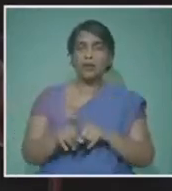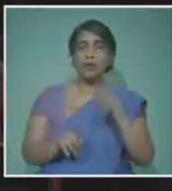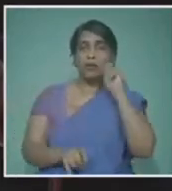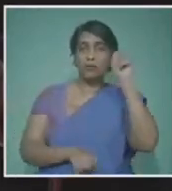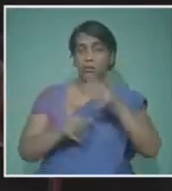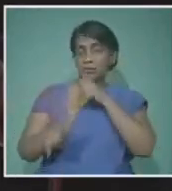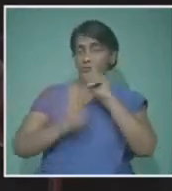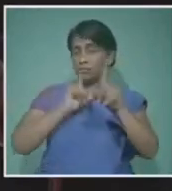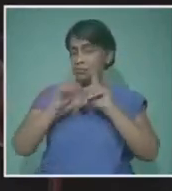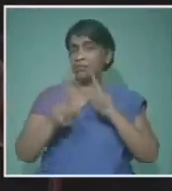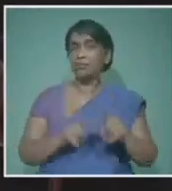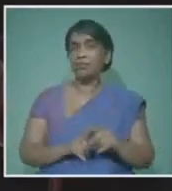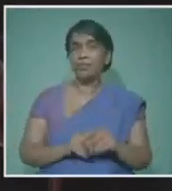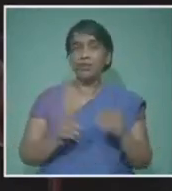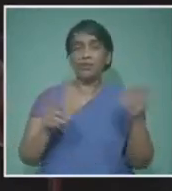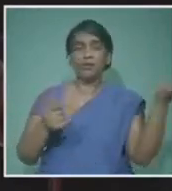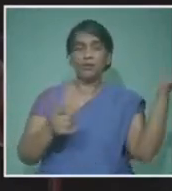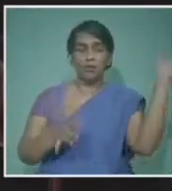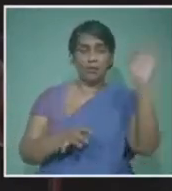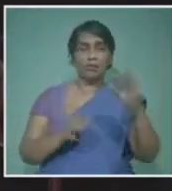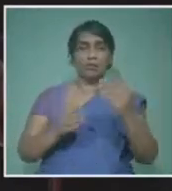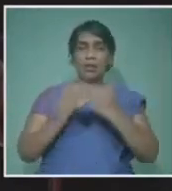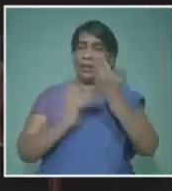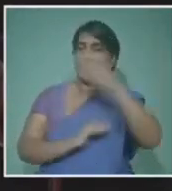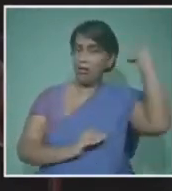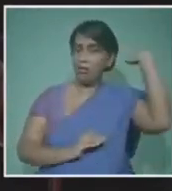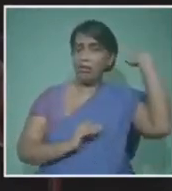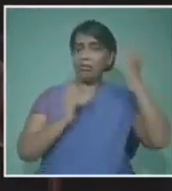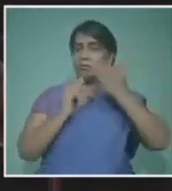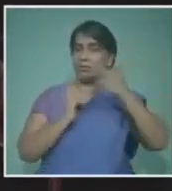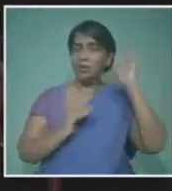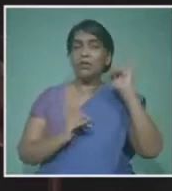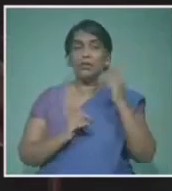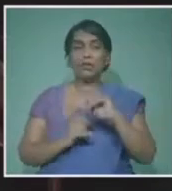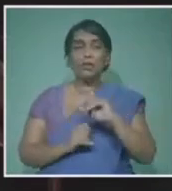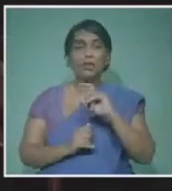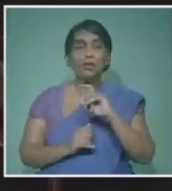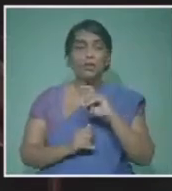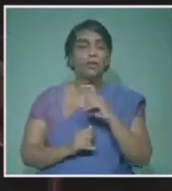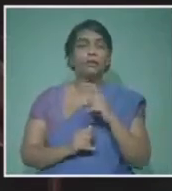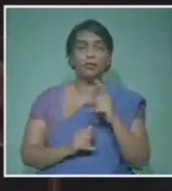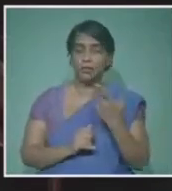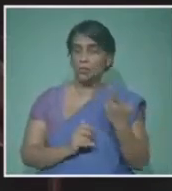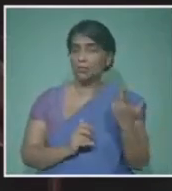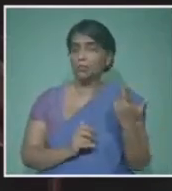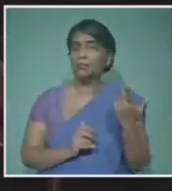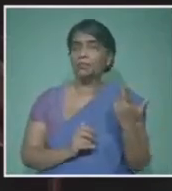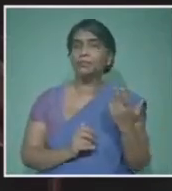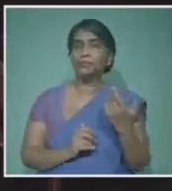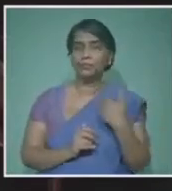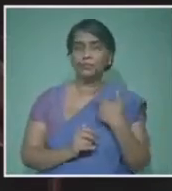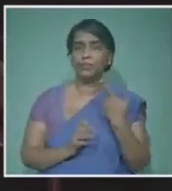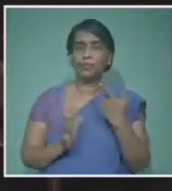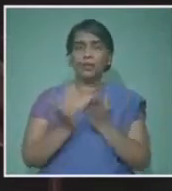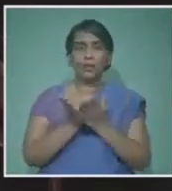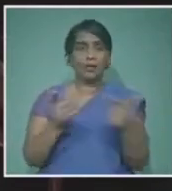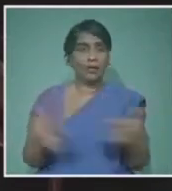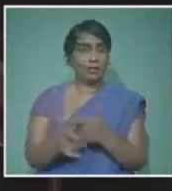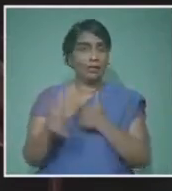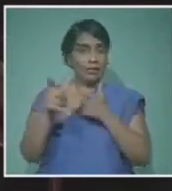විදිය ඒ කූඩුවට නැගලා නිලධාරින් ගෙදර අරින්න කිව්වා. සමහර නඩුවල කරු නියෝජ්‍ය කතානායකතුමනි දැන් මම දන්න එවන්ගාඩ්